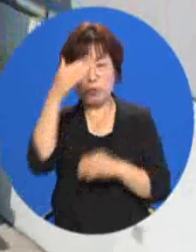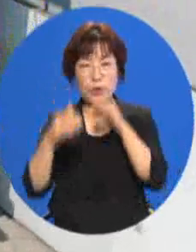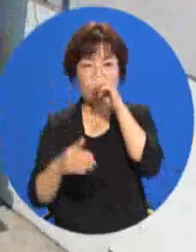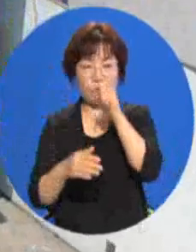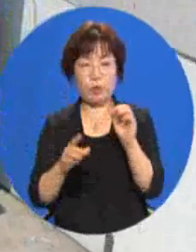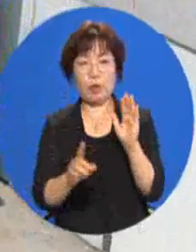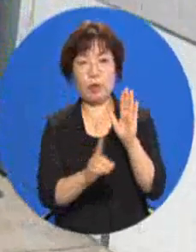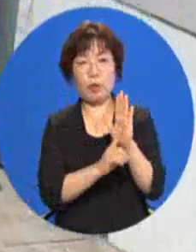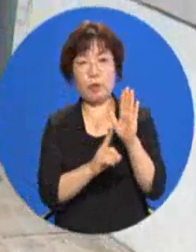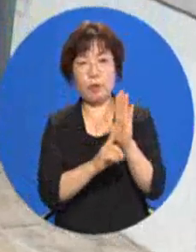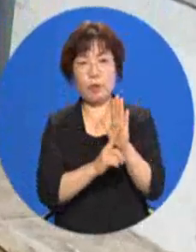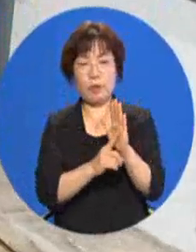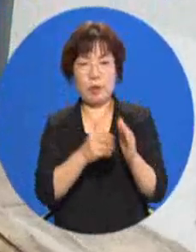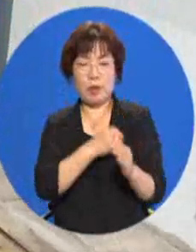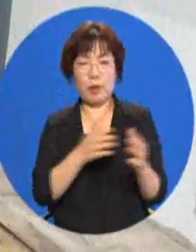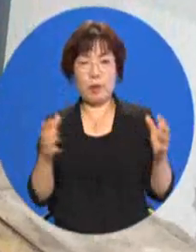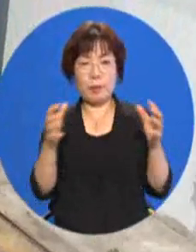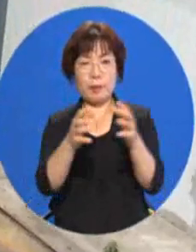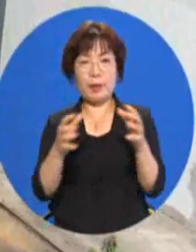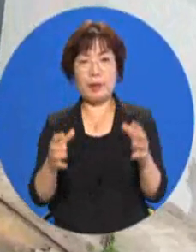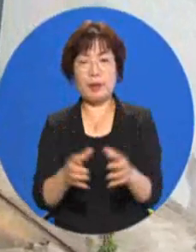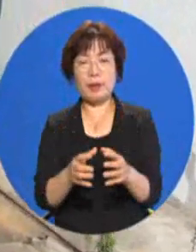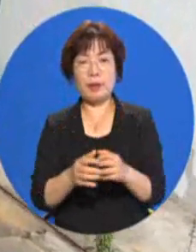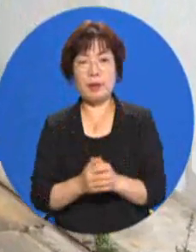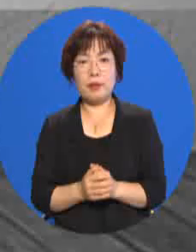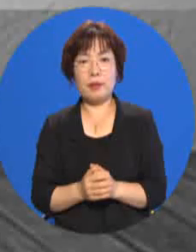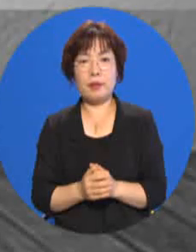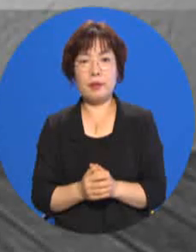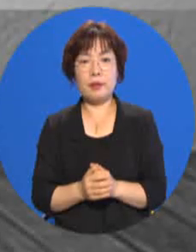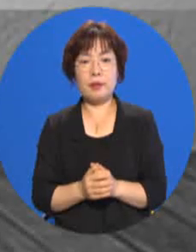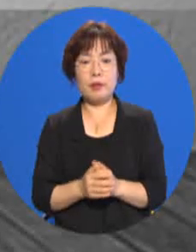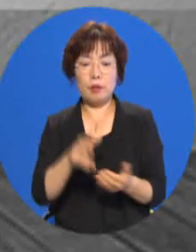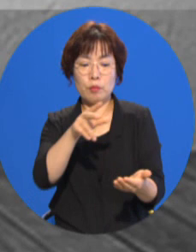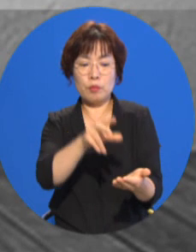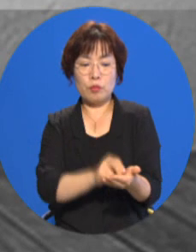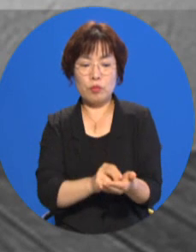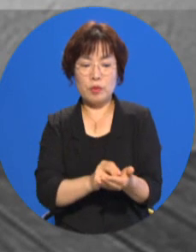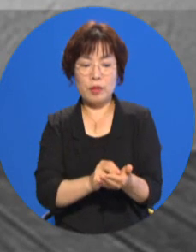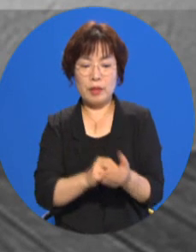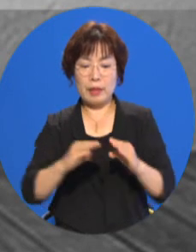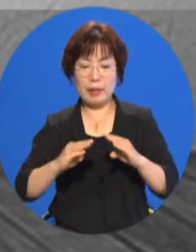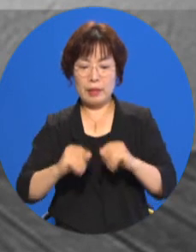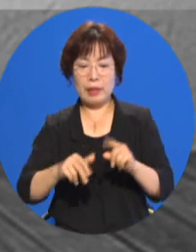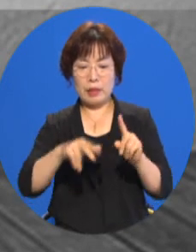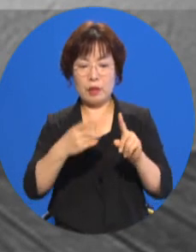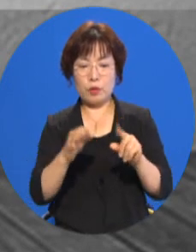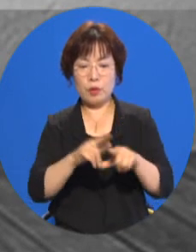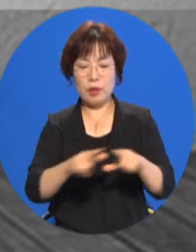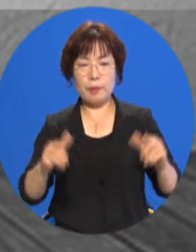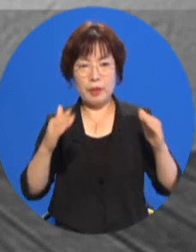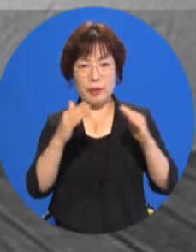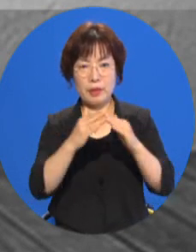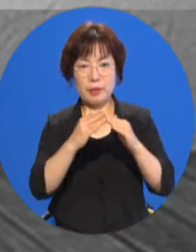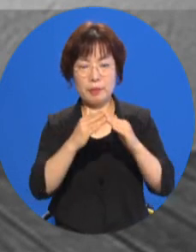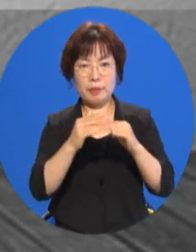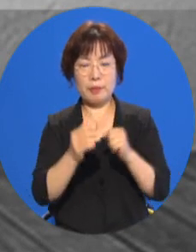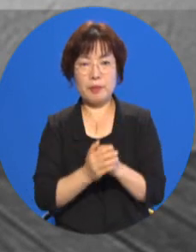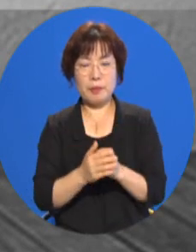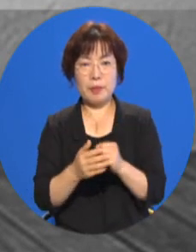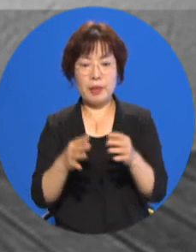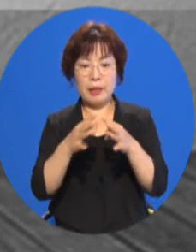좋다고 홍보하며 조합원을 모집했습니다. 문제는 해당 부지가 일종 일반 주거지역에